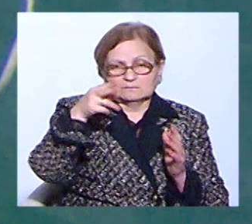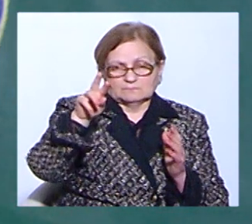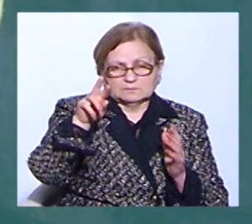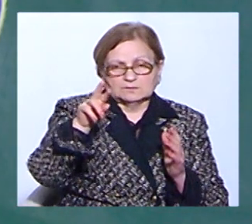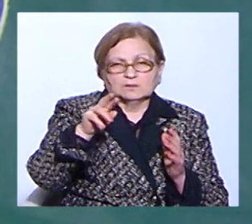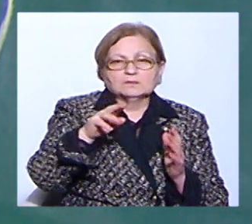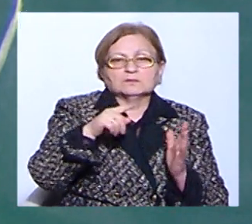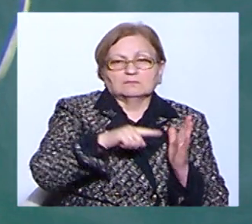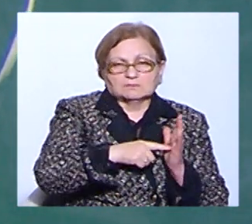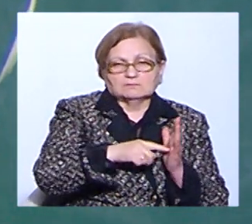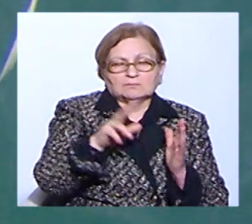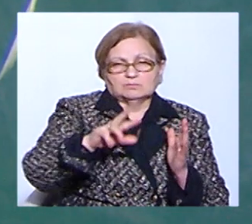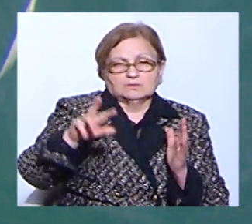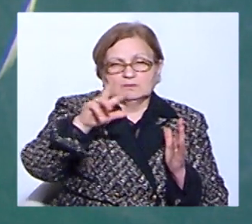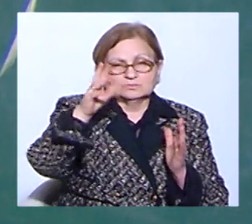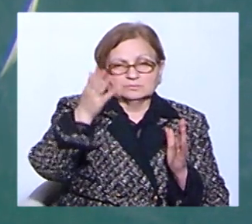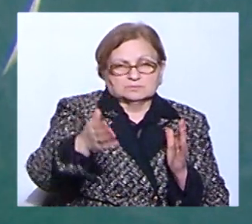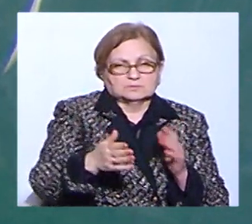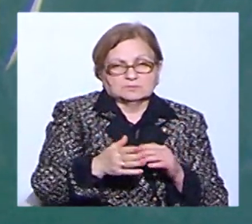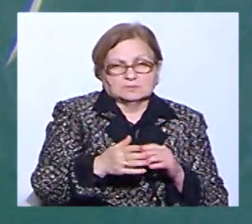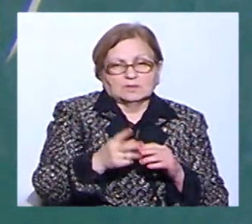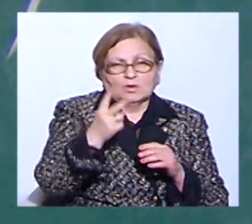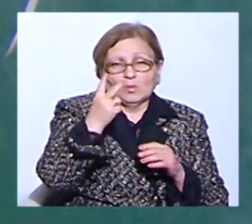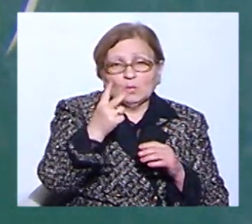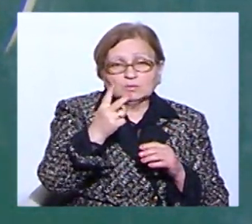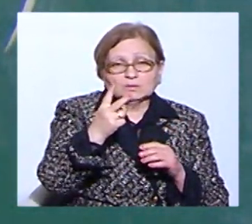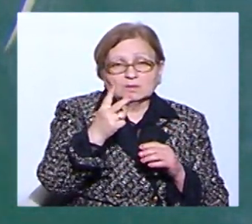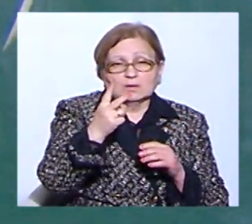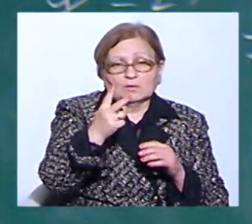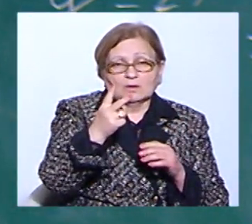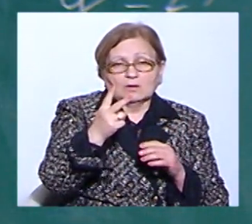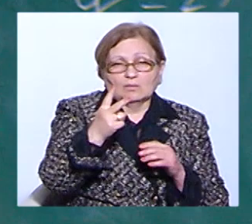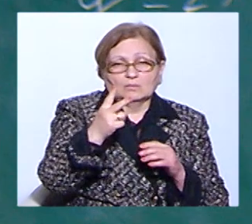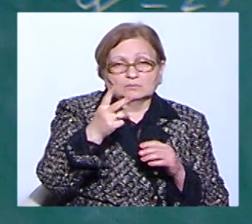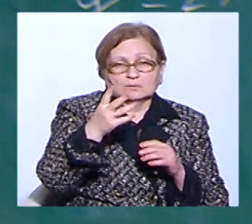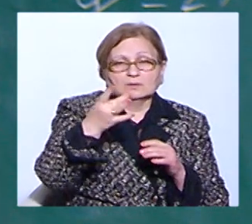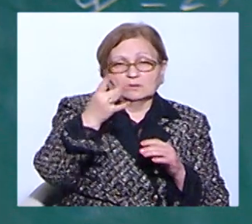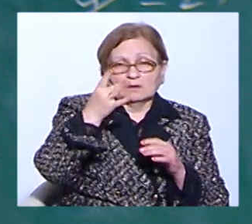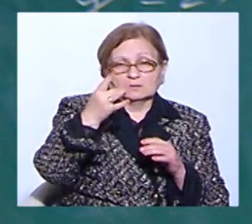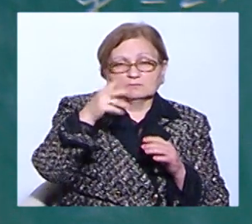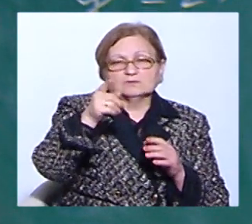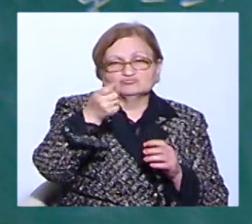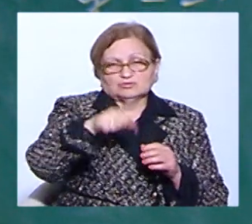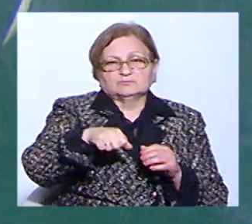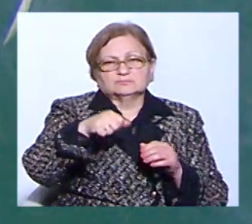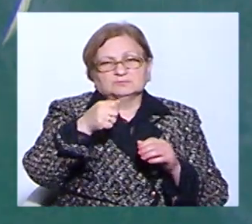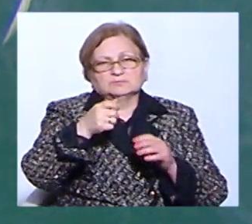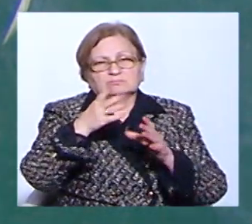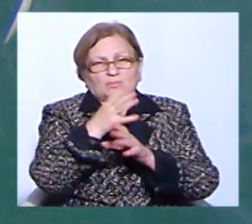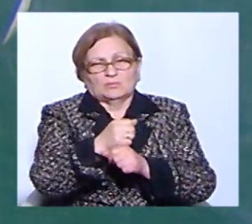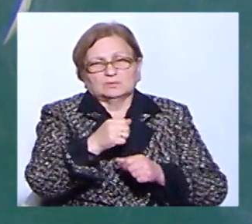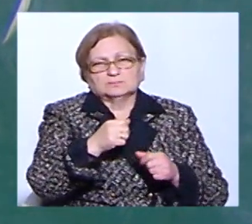გამრავლებული h-ზე. 2r კვადრატი რო ავაკვადრატოთ, იქნება 4r კვადრატი, ეგ შეგვიძლია ისევ